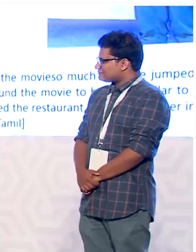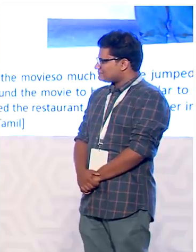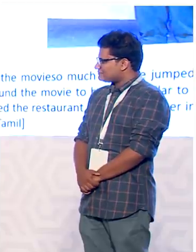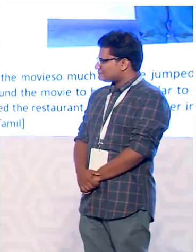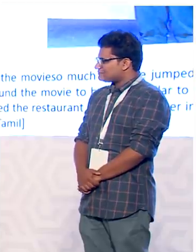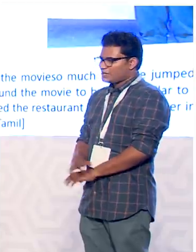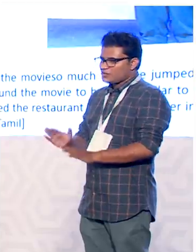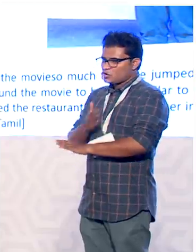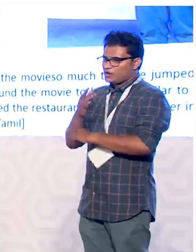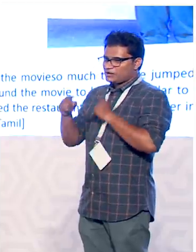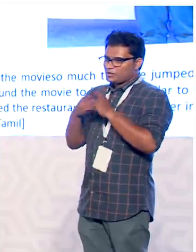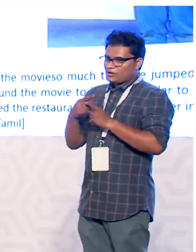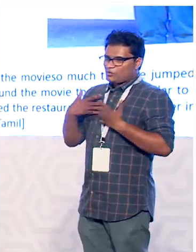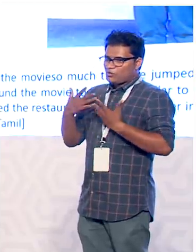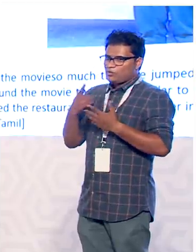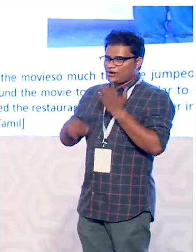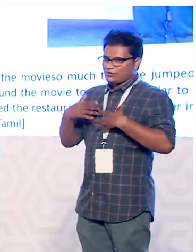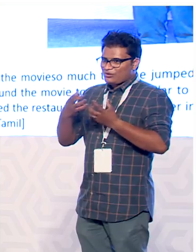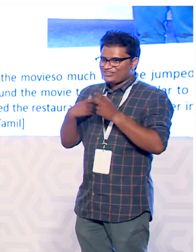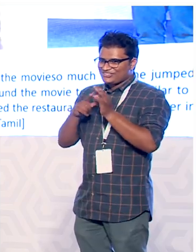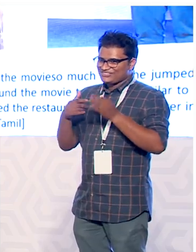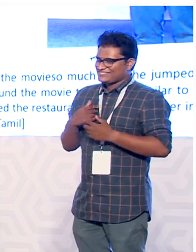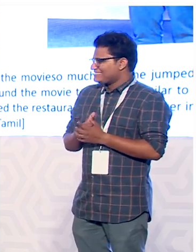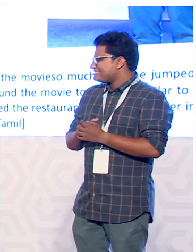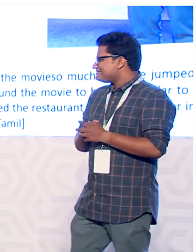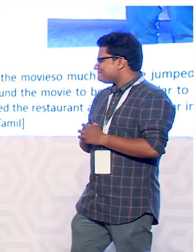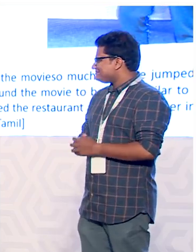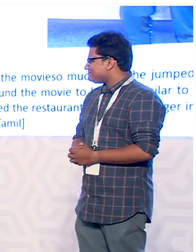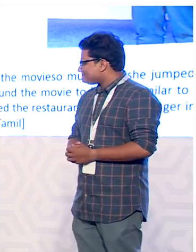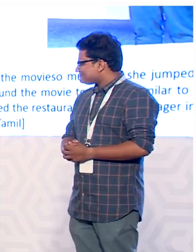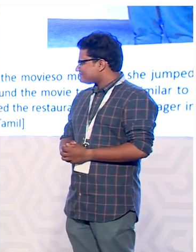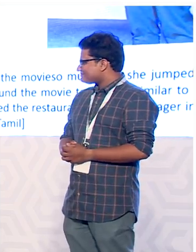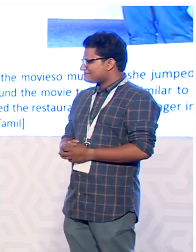சுற்றி வராசை சின்ன சின்ன ஆசை